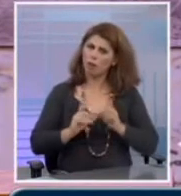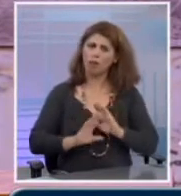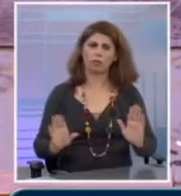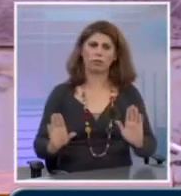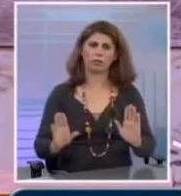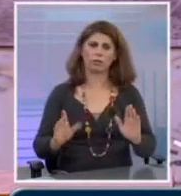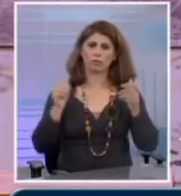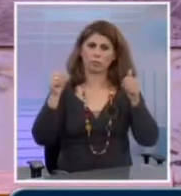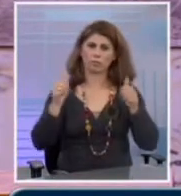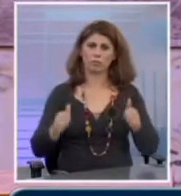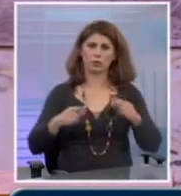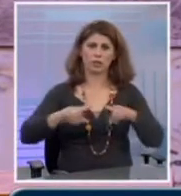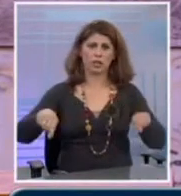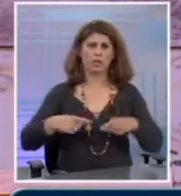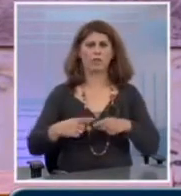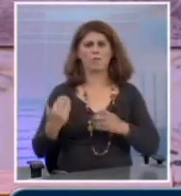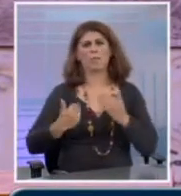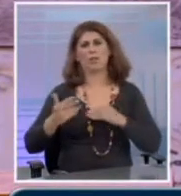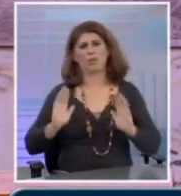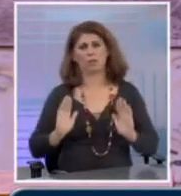έχουμε αναγγείλει στην αίθουσα. Μη ρωτάτε.